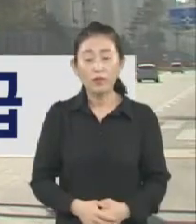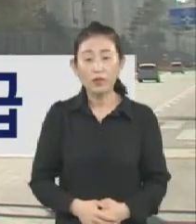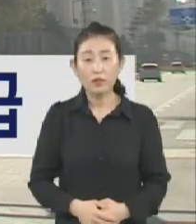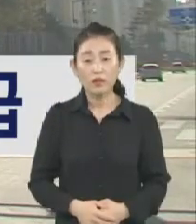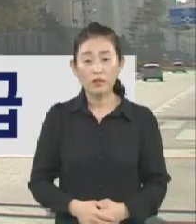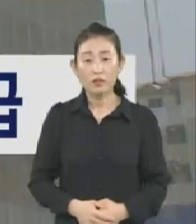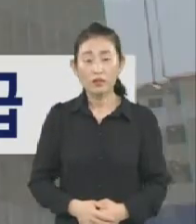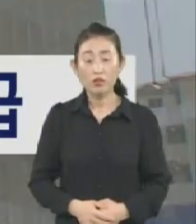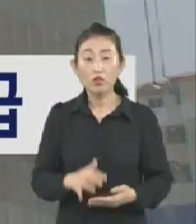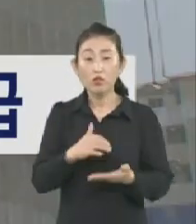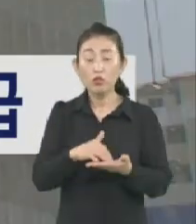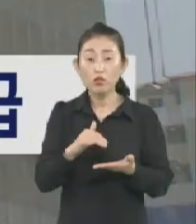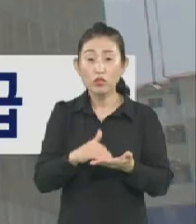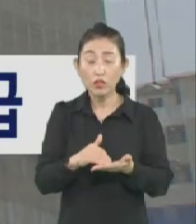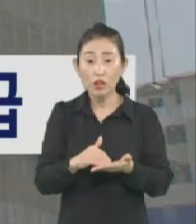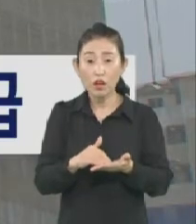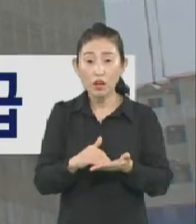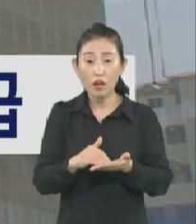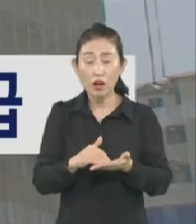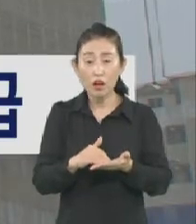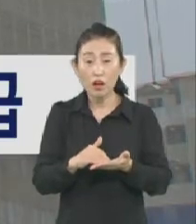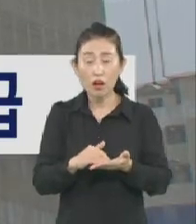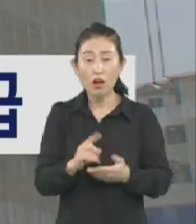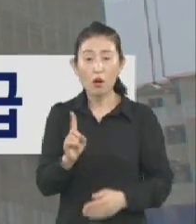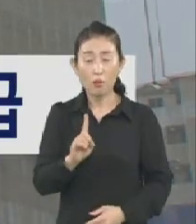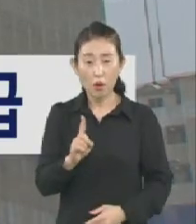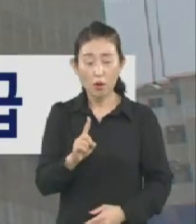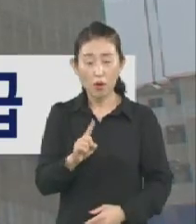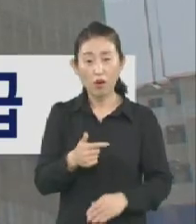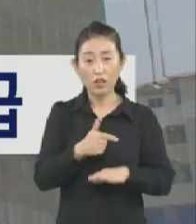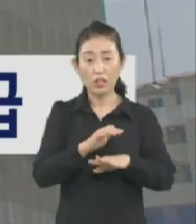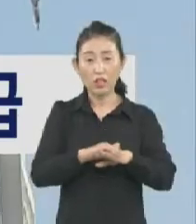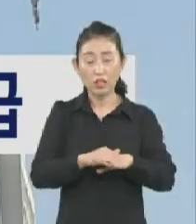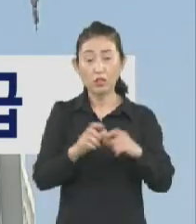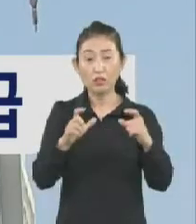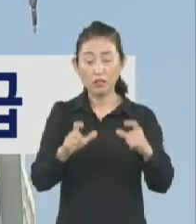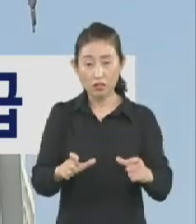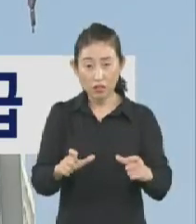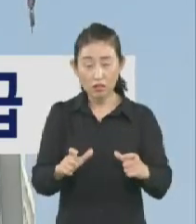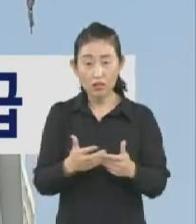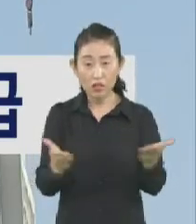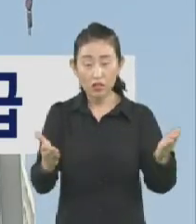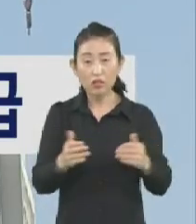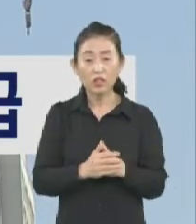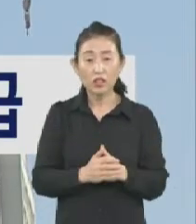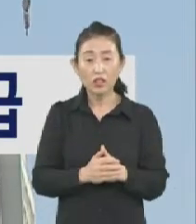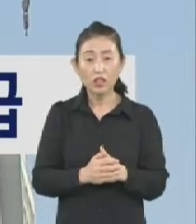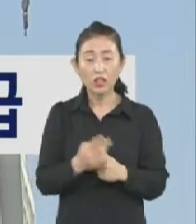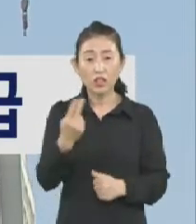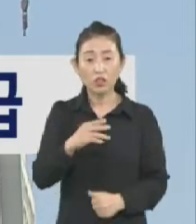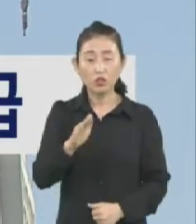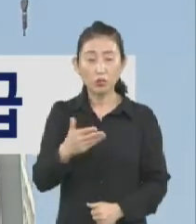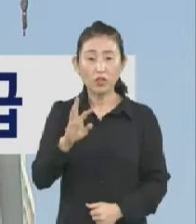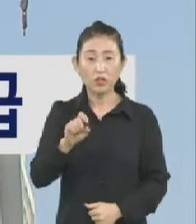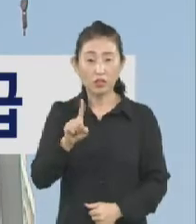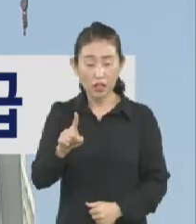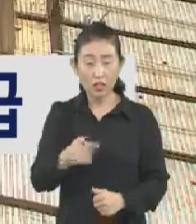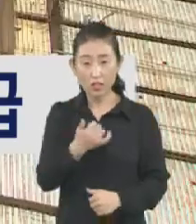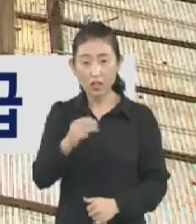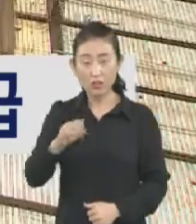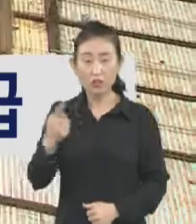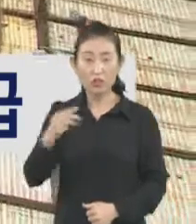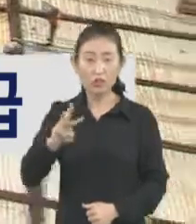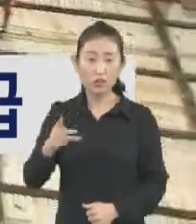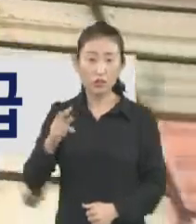공급됩니다. 국토교통부가 집계한 올 하반기 세 가지 공공주택의 지역 공급 물량은 대전 2,931가구,